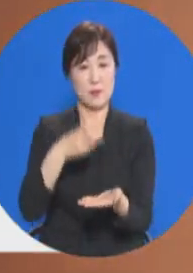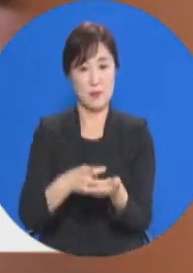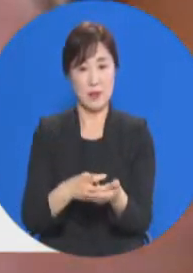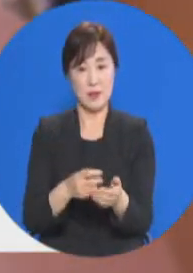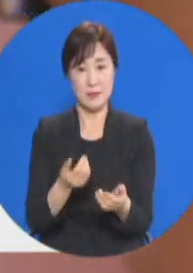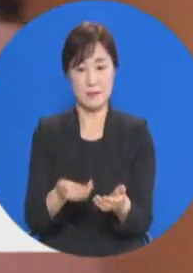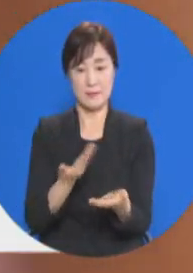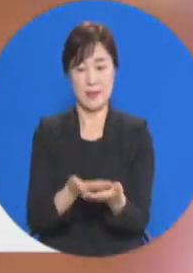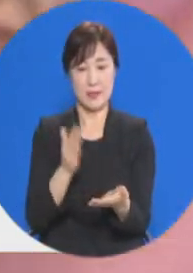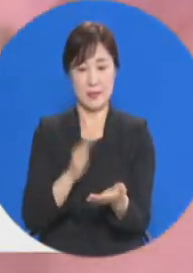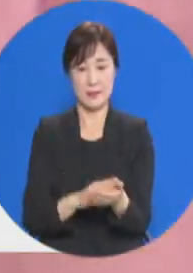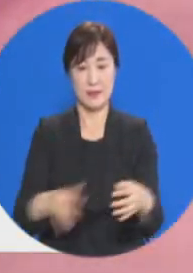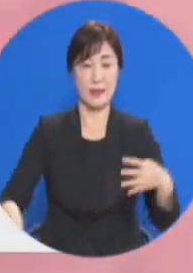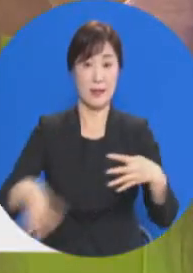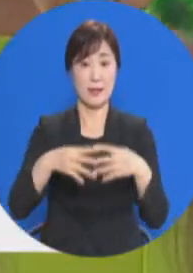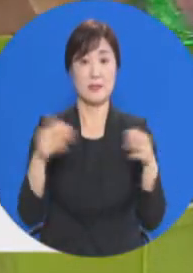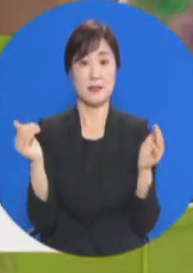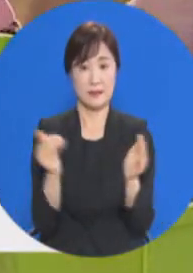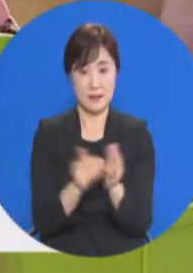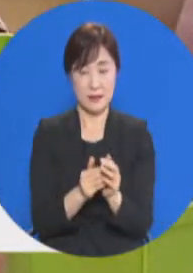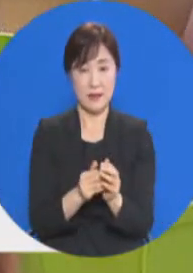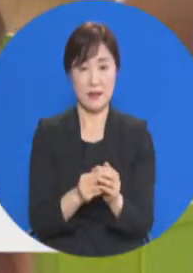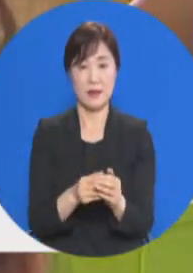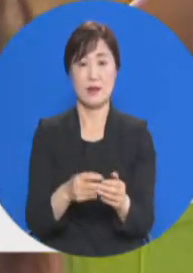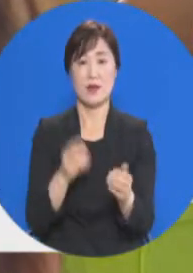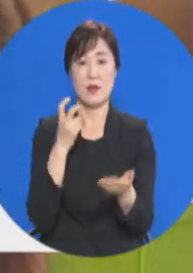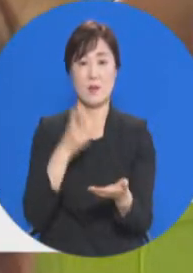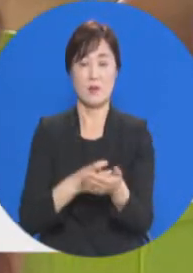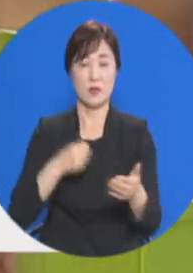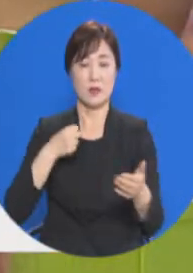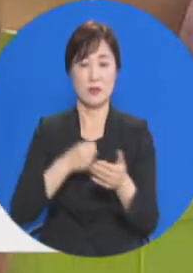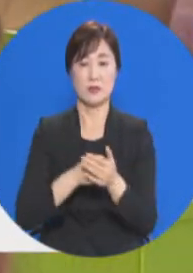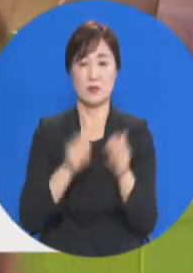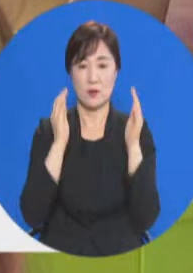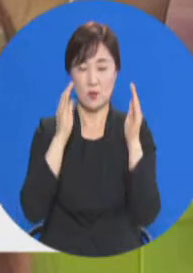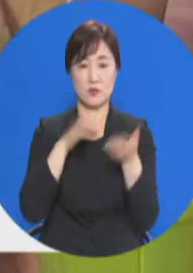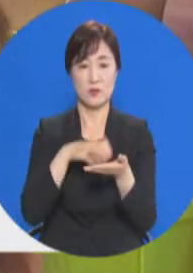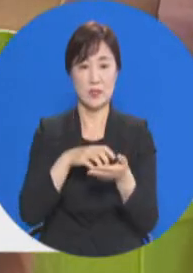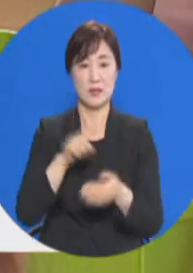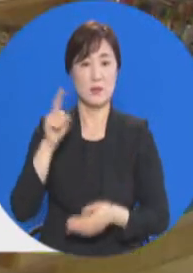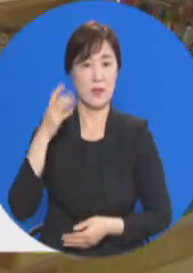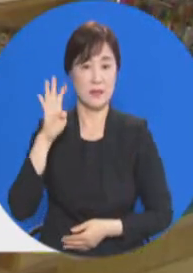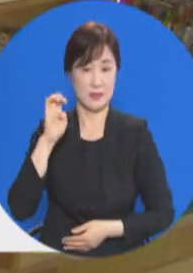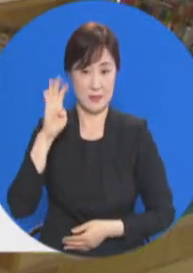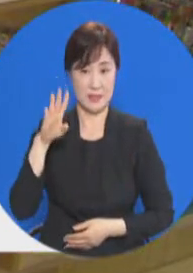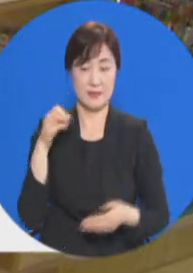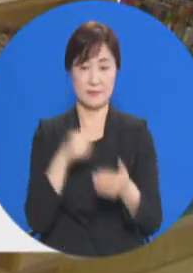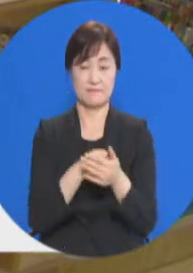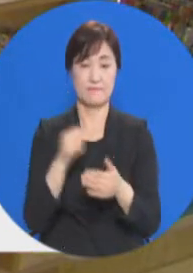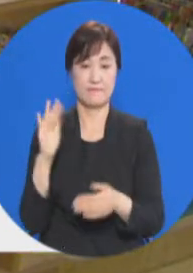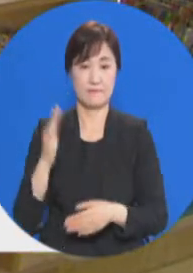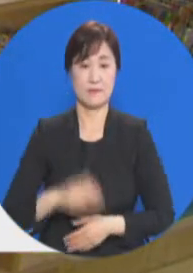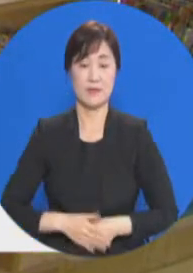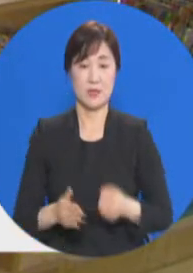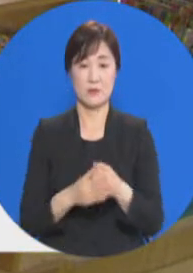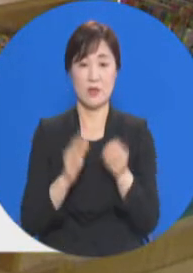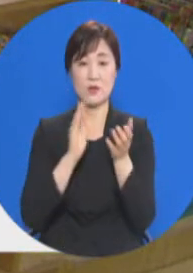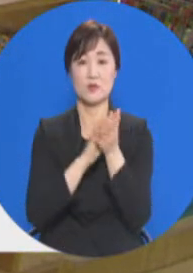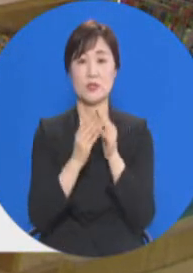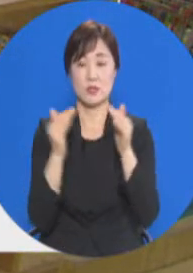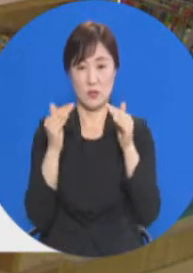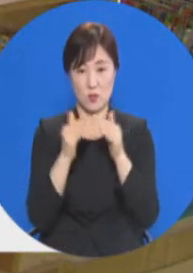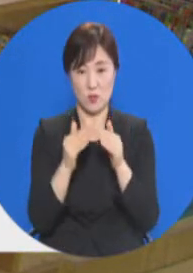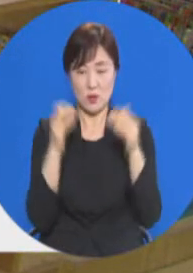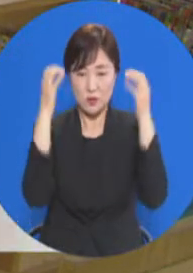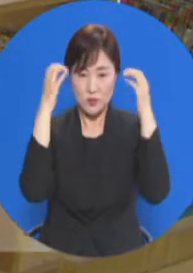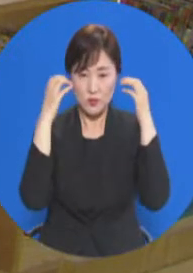개정에 합의하면서 법정 수업일수가 144일 정도로 조정될 것으로 보입니다. 이에 따라 일선 유치원에서는